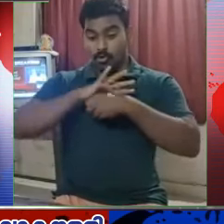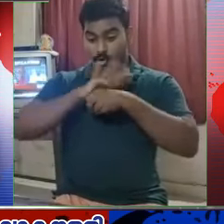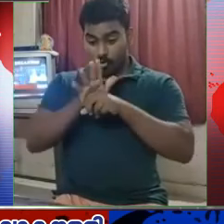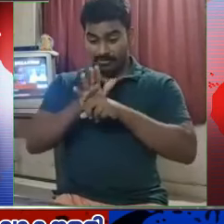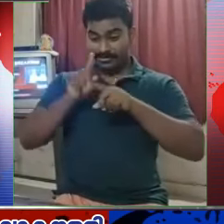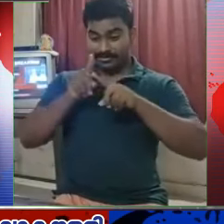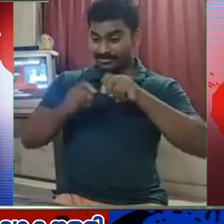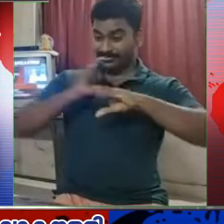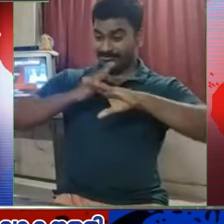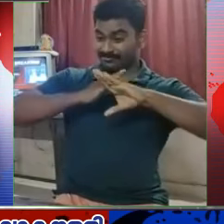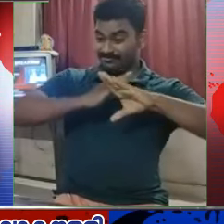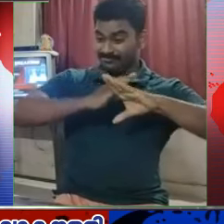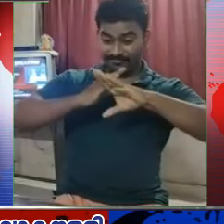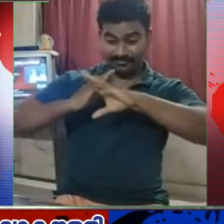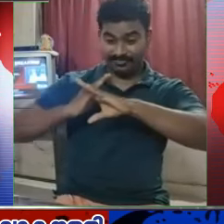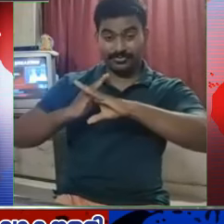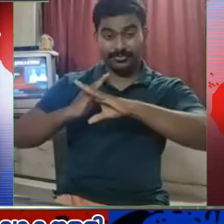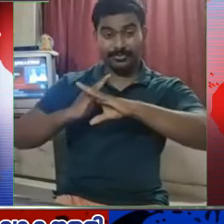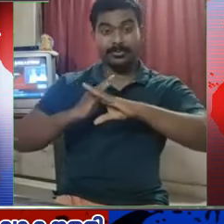ഇന്ന്